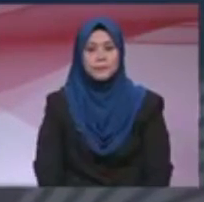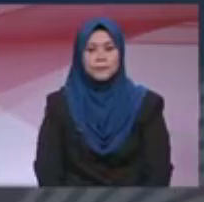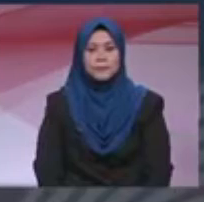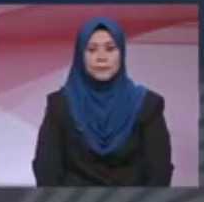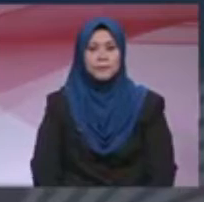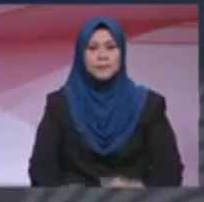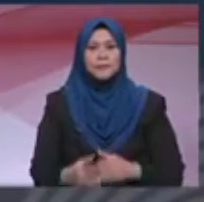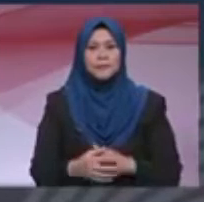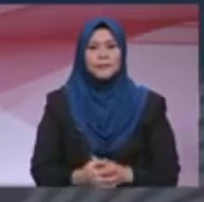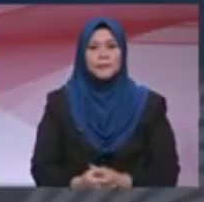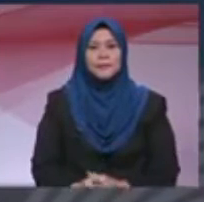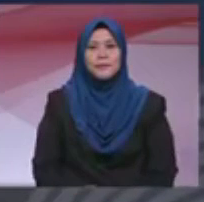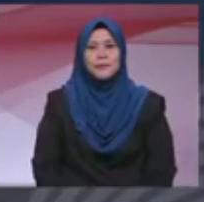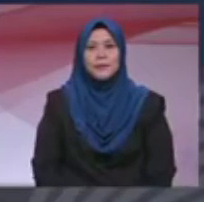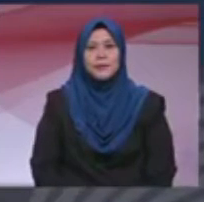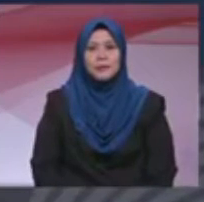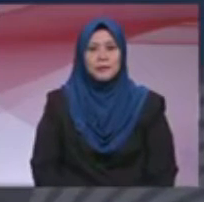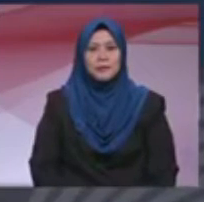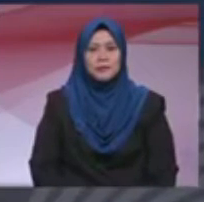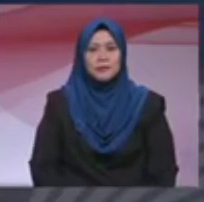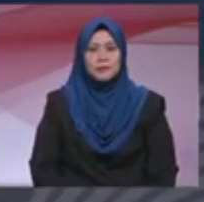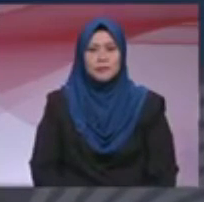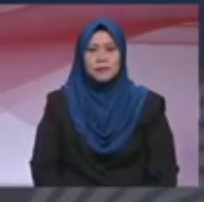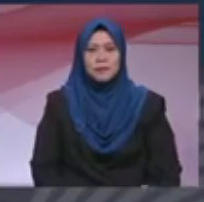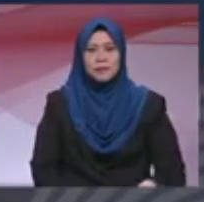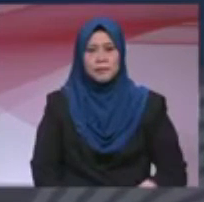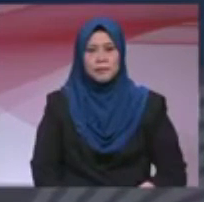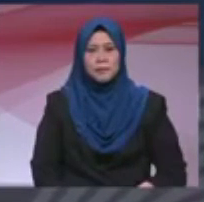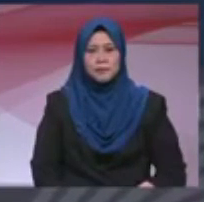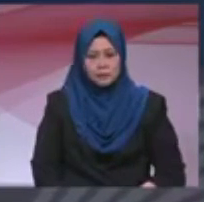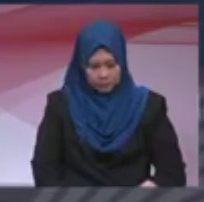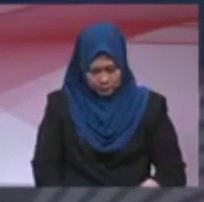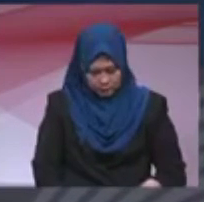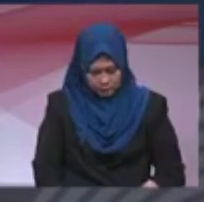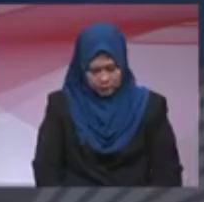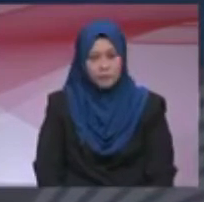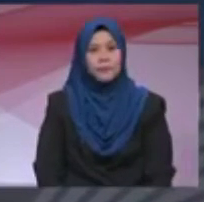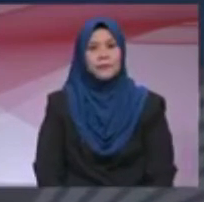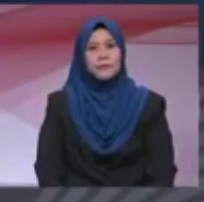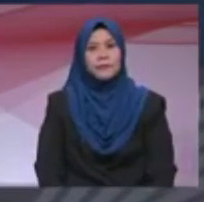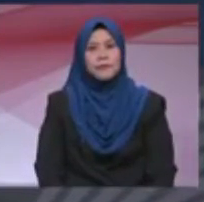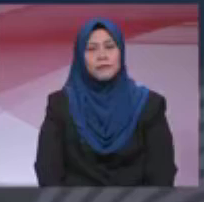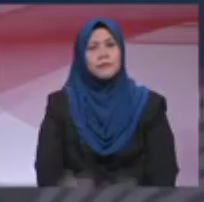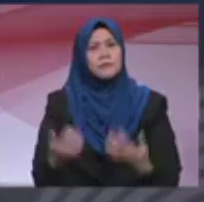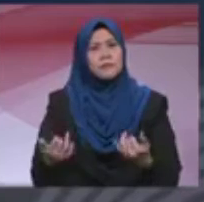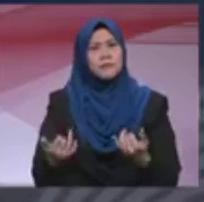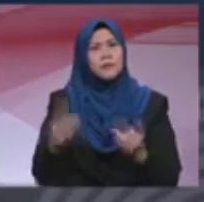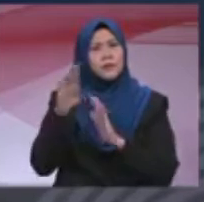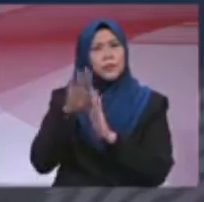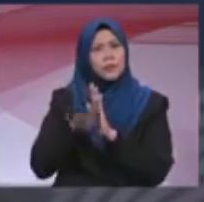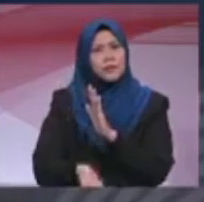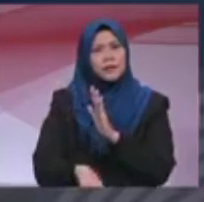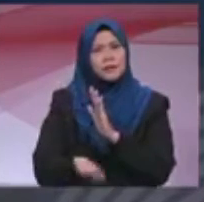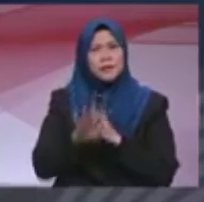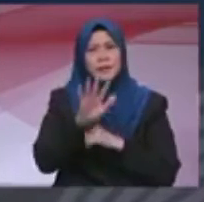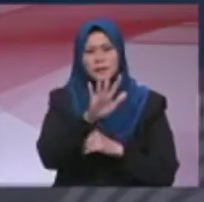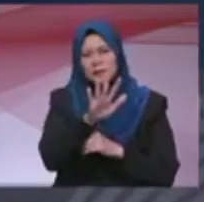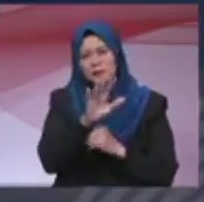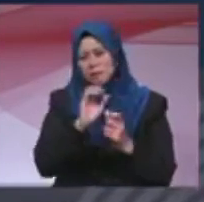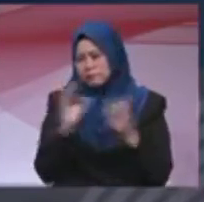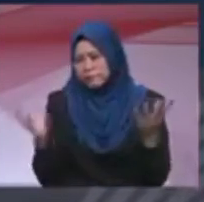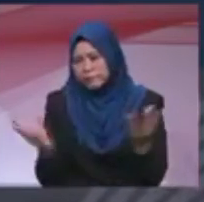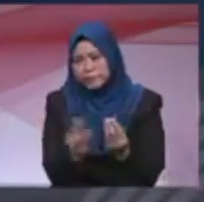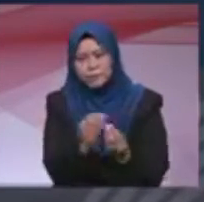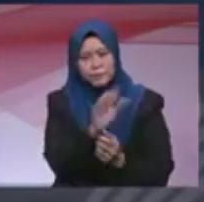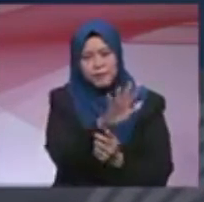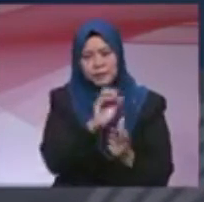YB Menteri nak tanya, kalau sekolah tu tingkatan 3 dan tingkatan 4 je hanya kurang daripada 5 ataupun kurang daripada 10, adakah